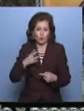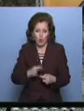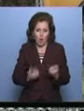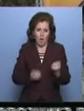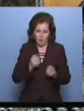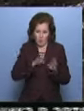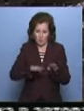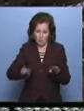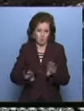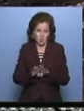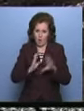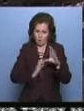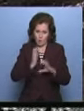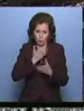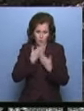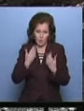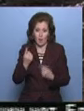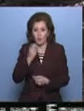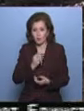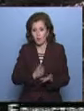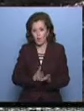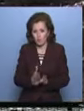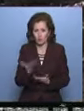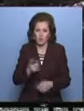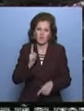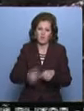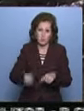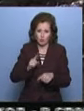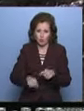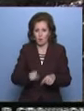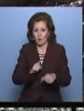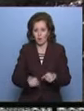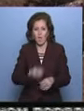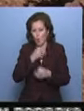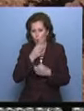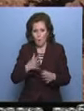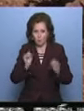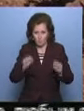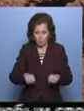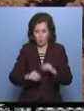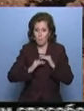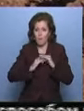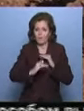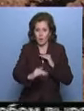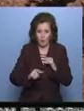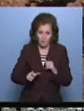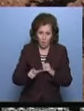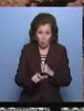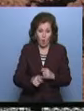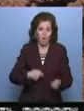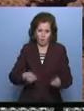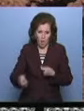таких машин нет. Единственный выход сейчас в спешном порядке любым способом выровнять дорогу, которую местные власти